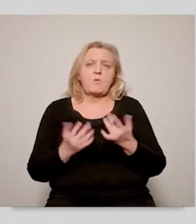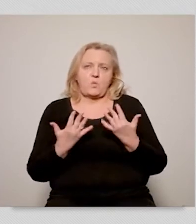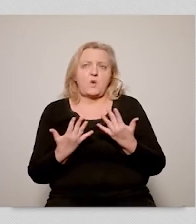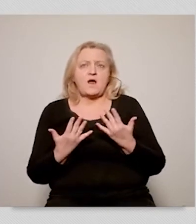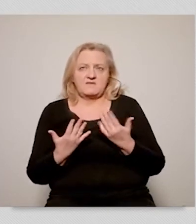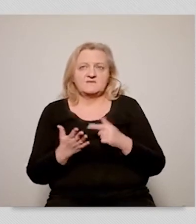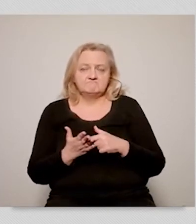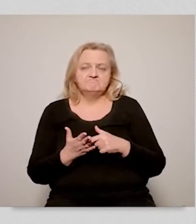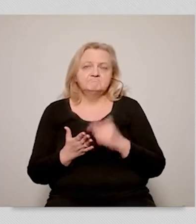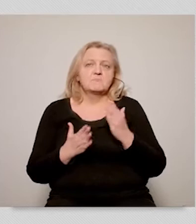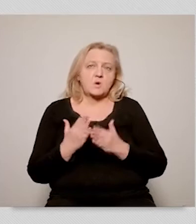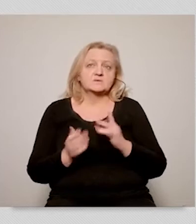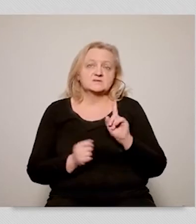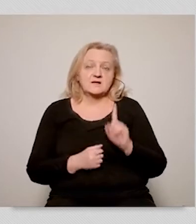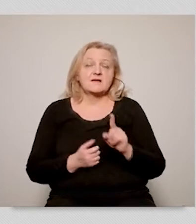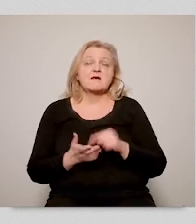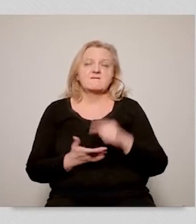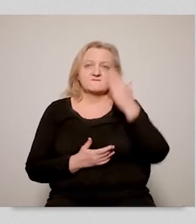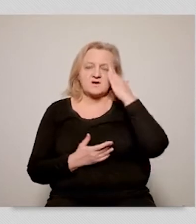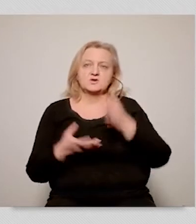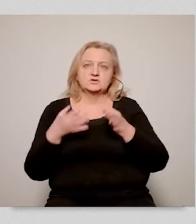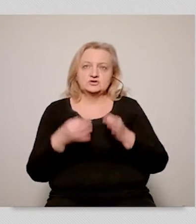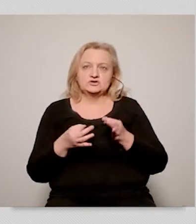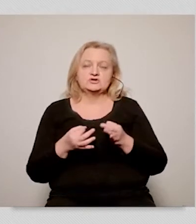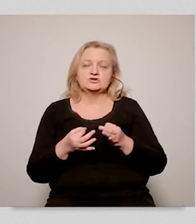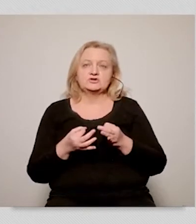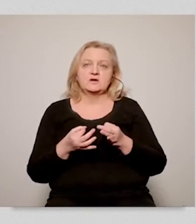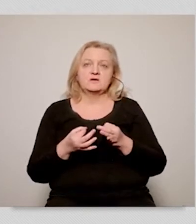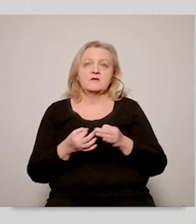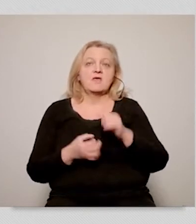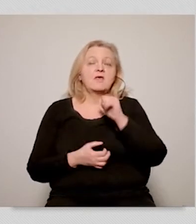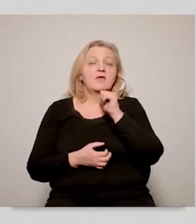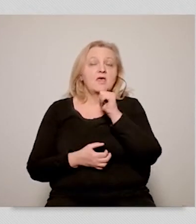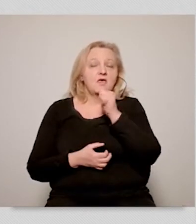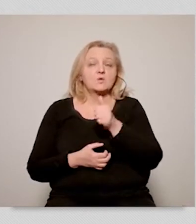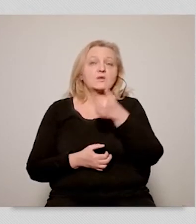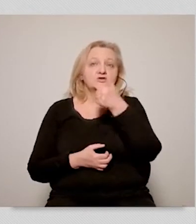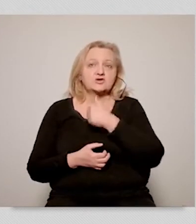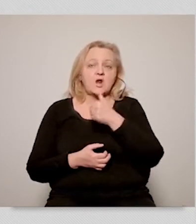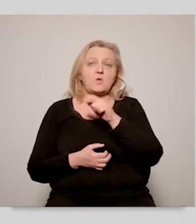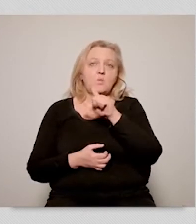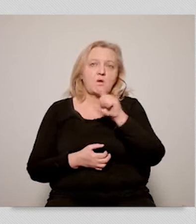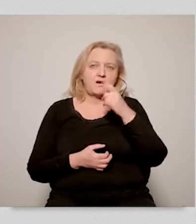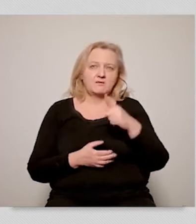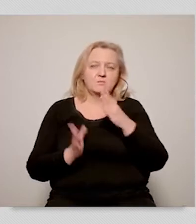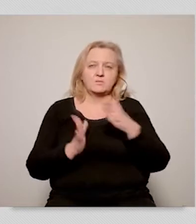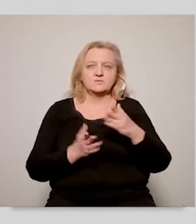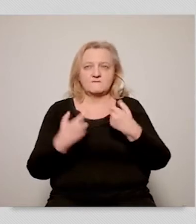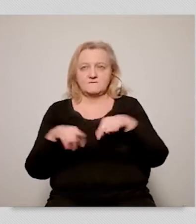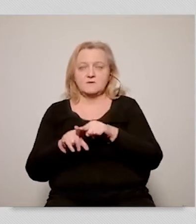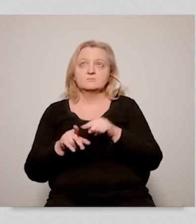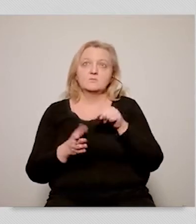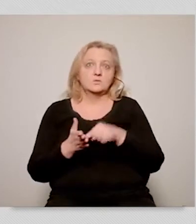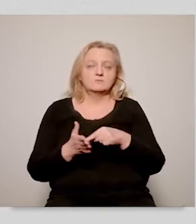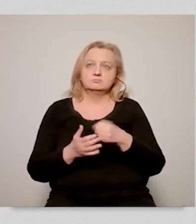wiemy już dzisiaj, że realizacja Europejskiego Zielonego Ładu to jeden z największych, jeżeli